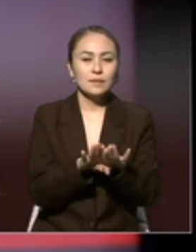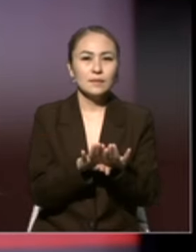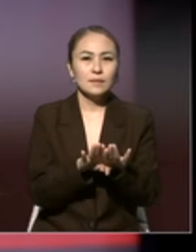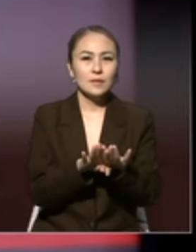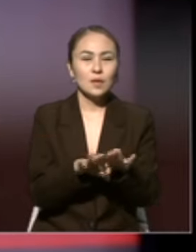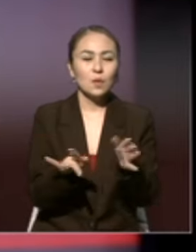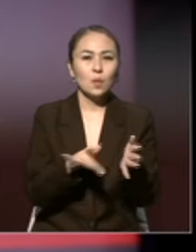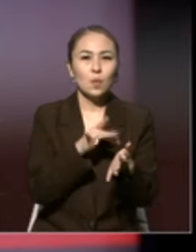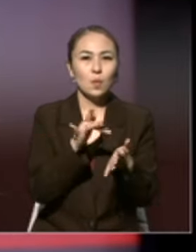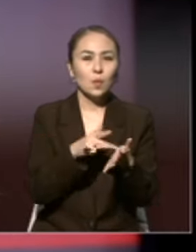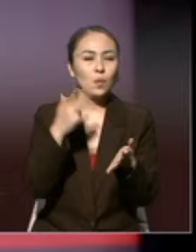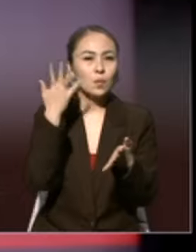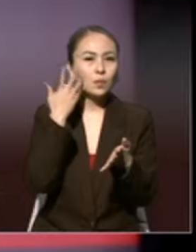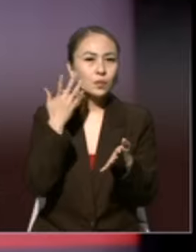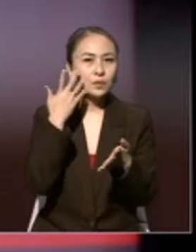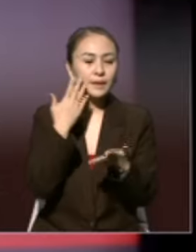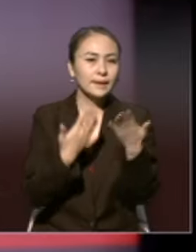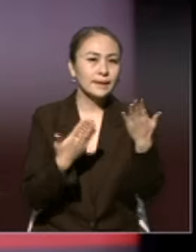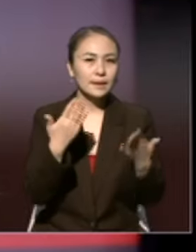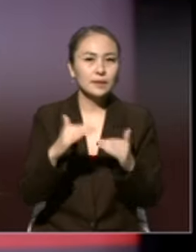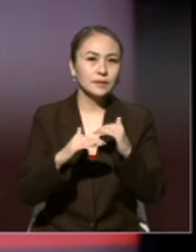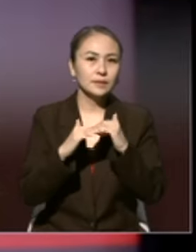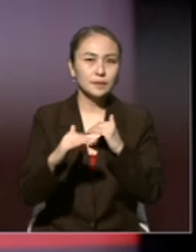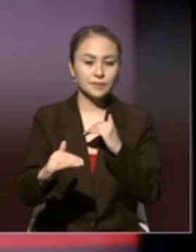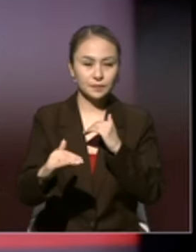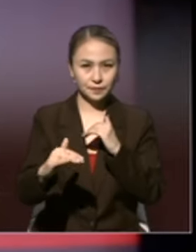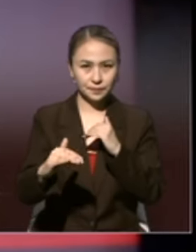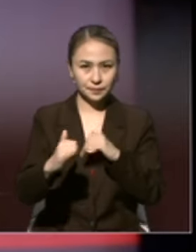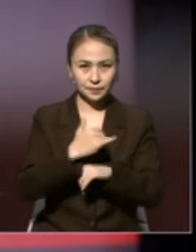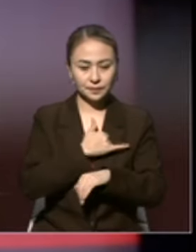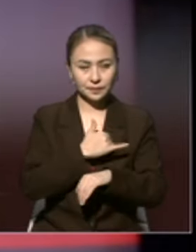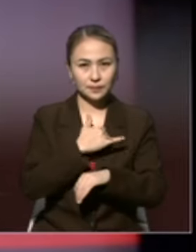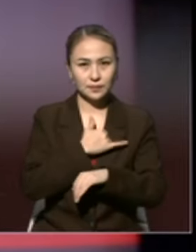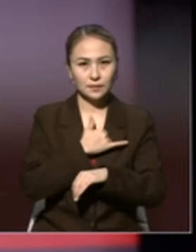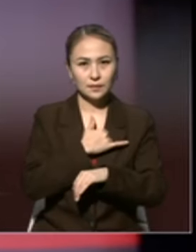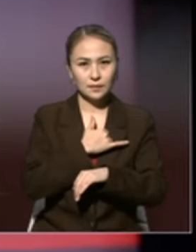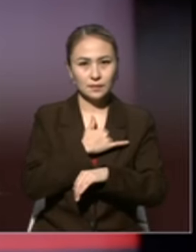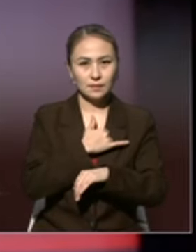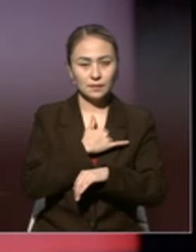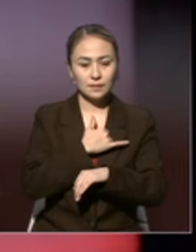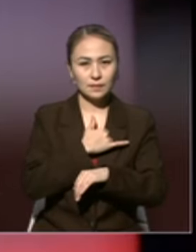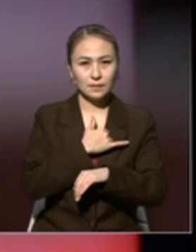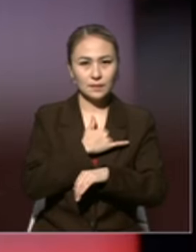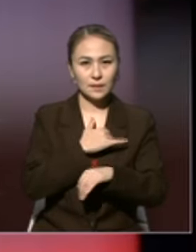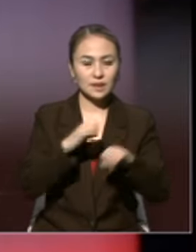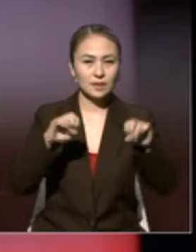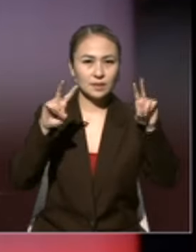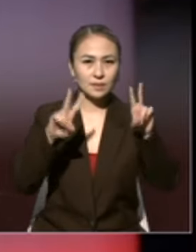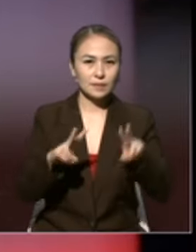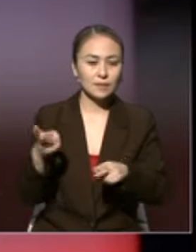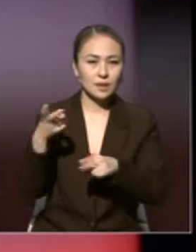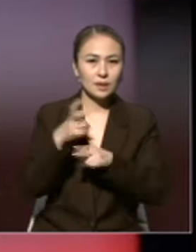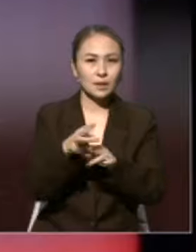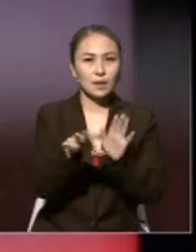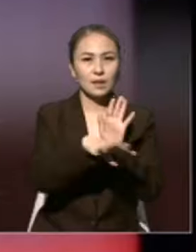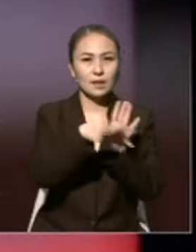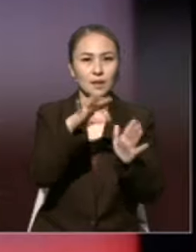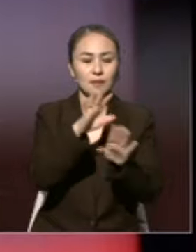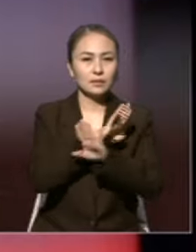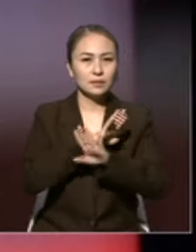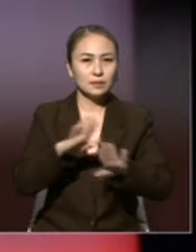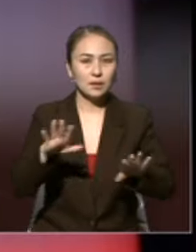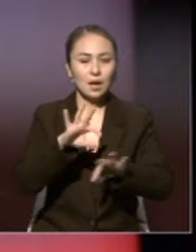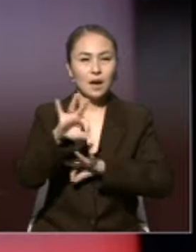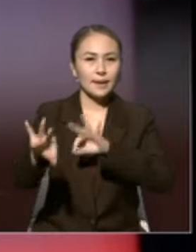Өйткені қалаға соққан кезде, немесе елді мекен соққан кезде біздің енді мамандар келіп таңдамайды. Оны архитекторлар